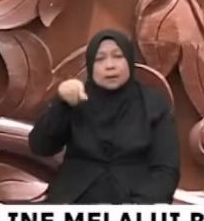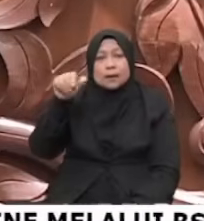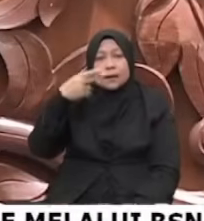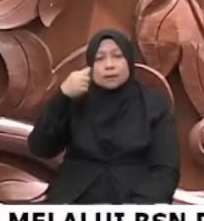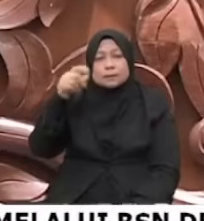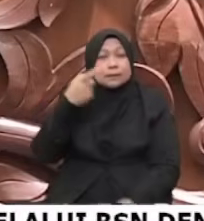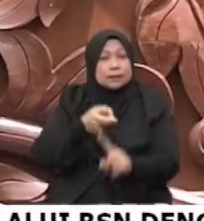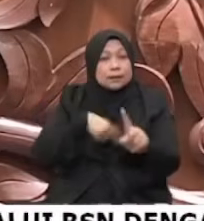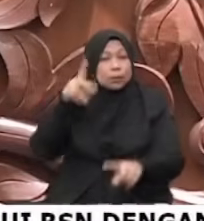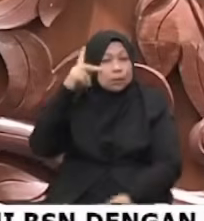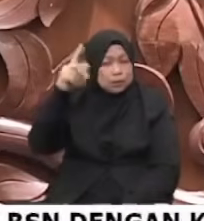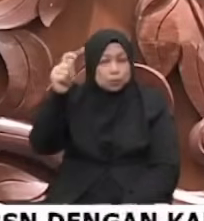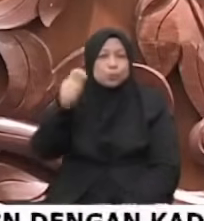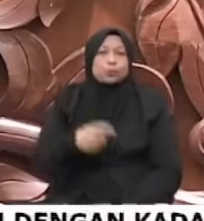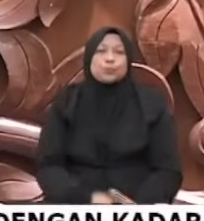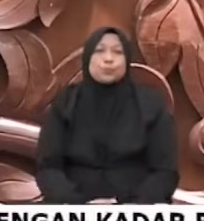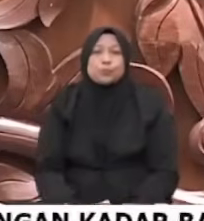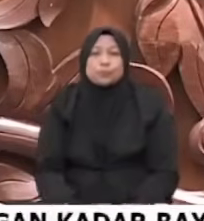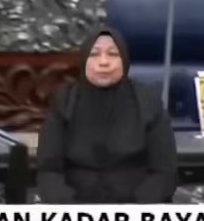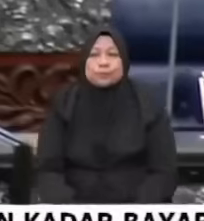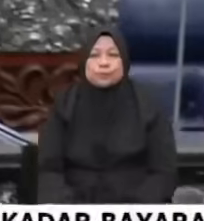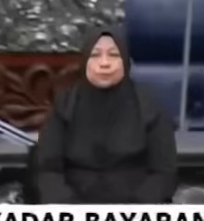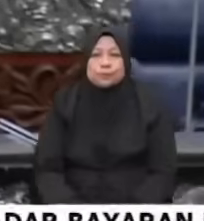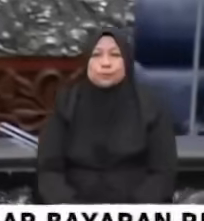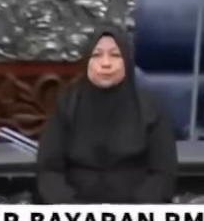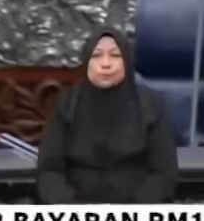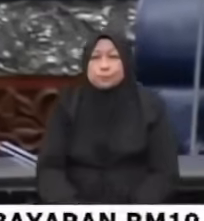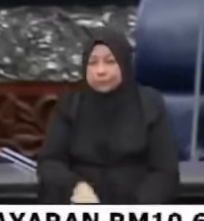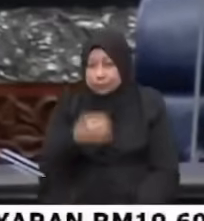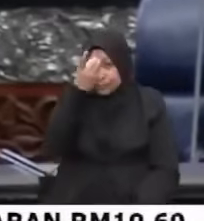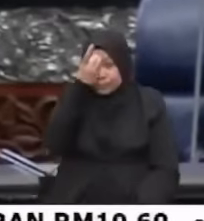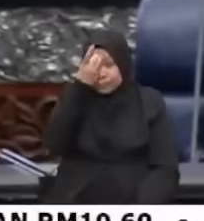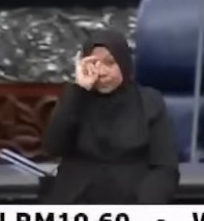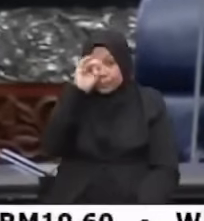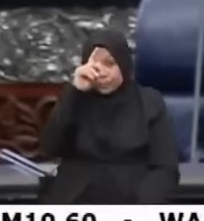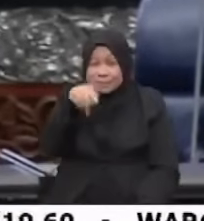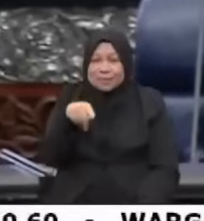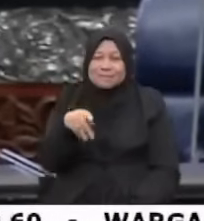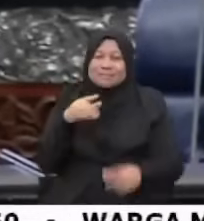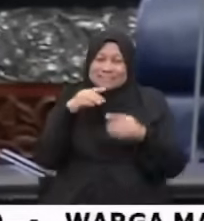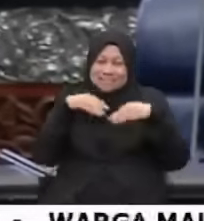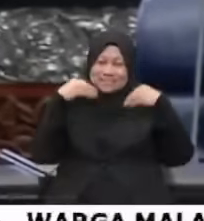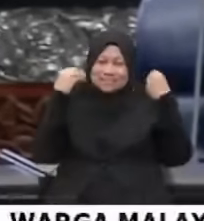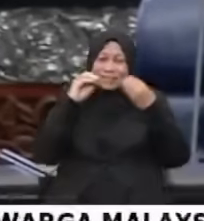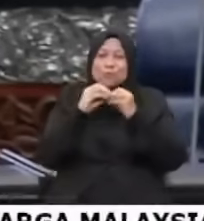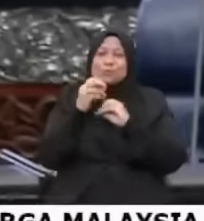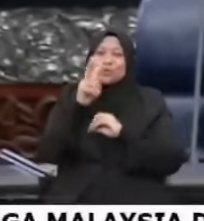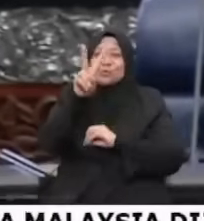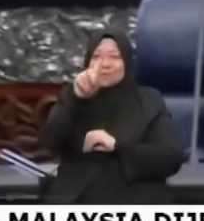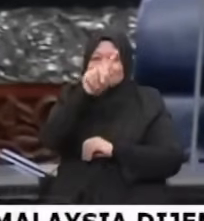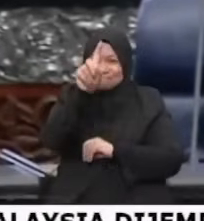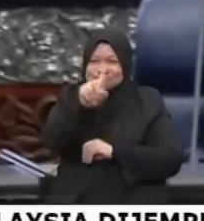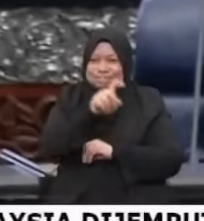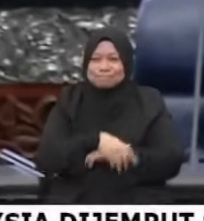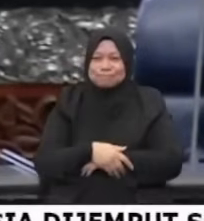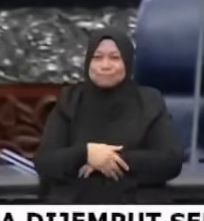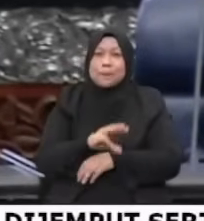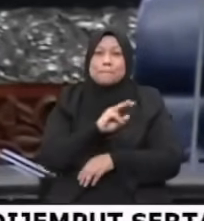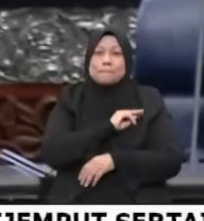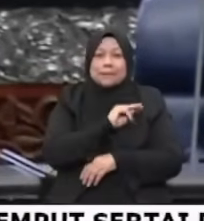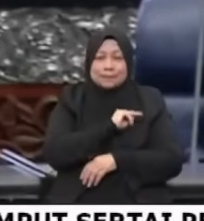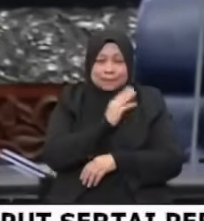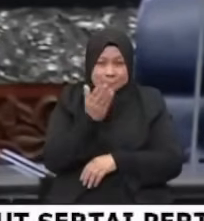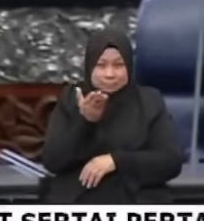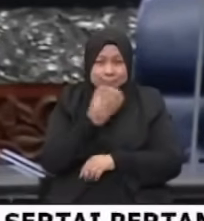Kuala Terengganu Datuk yang dipertua nampak ceria soalan nombor du yang berhormat